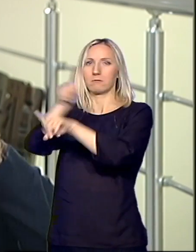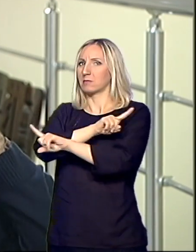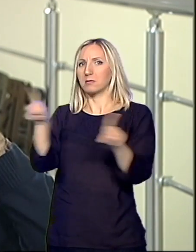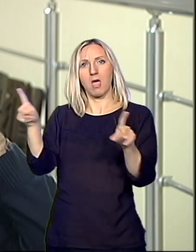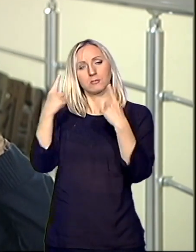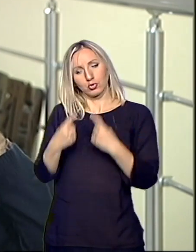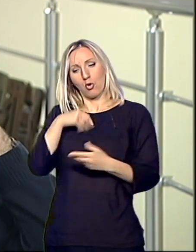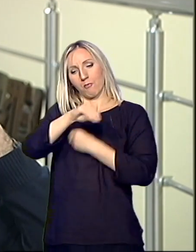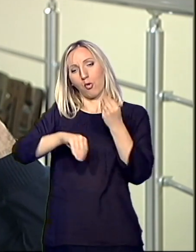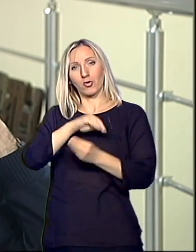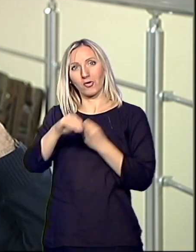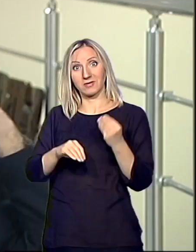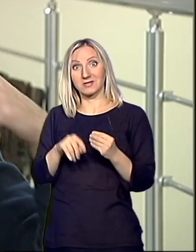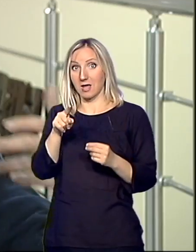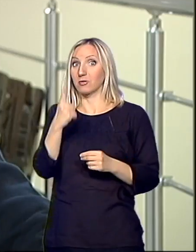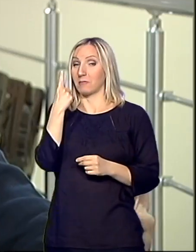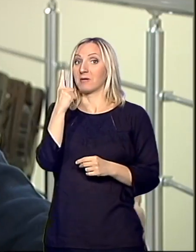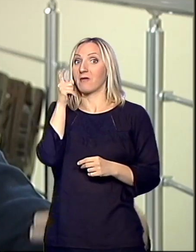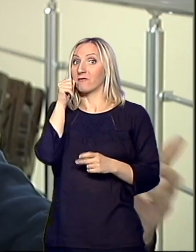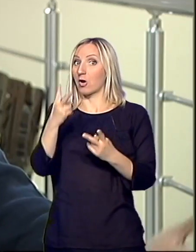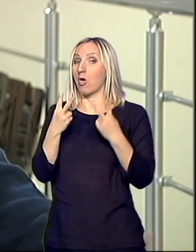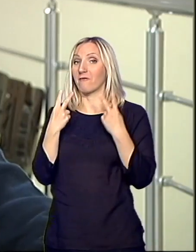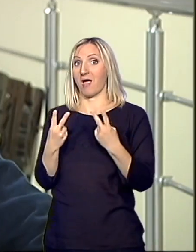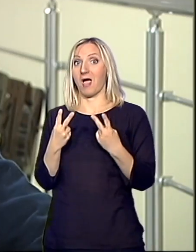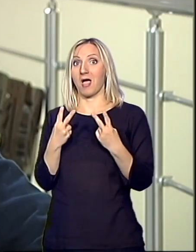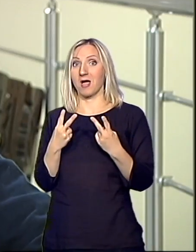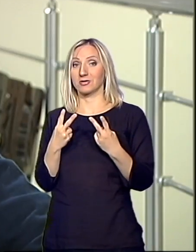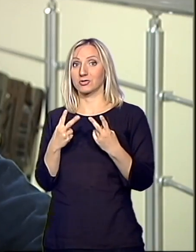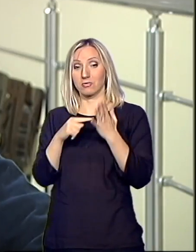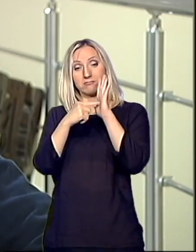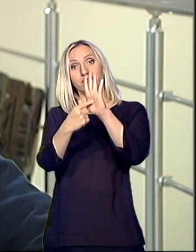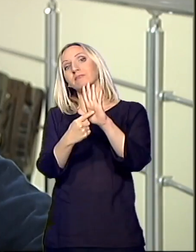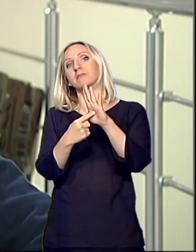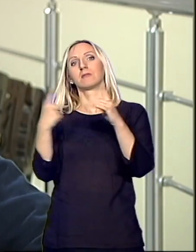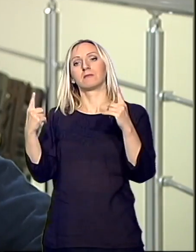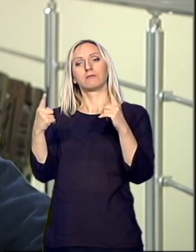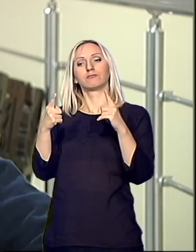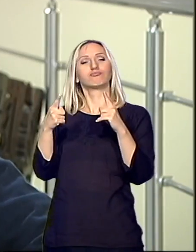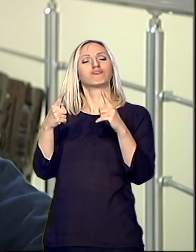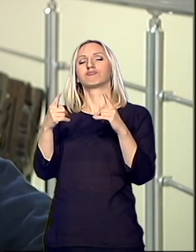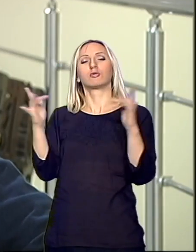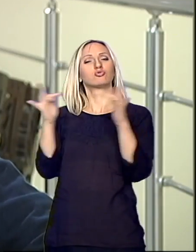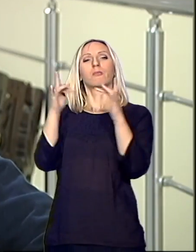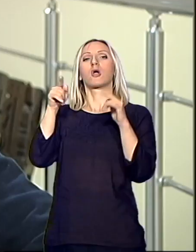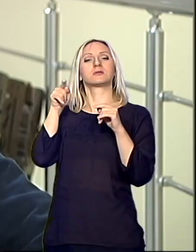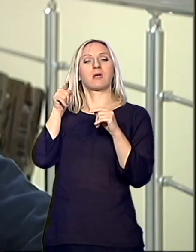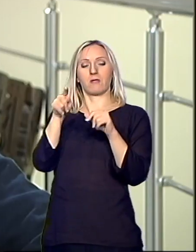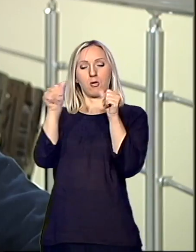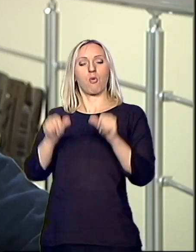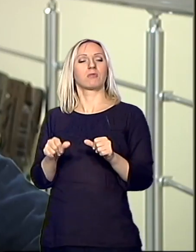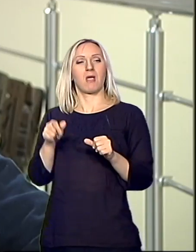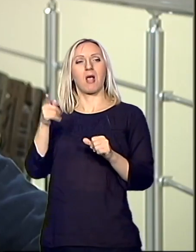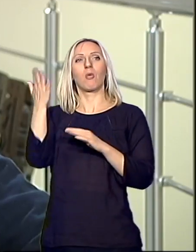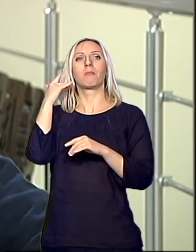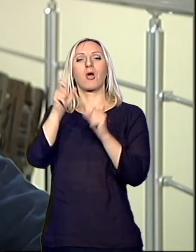od porodice i to je jedna od prvih vrlo bitnih odlika suprotstavljanja do tadašnjem modelu odnosa prema osobama s invaliditetom. Odlučuje dakle